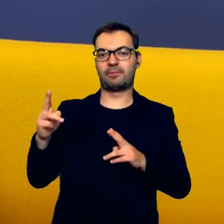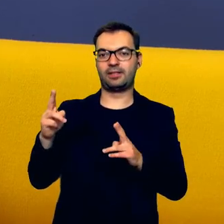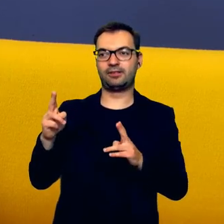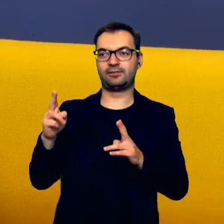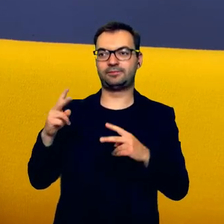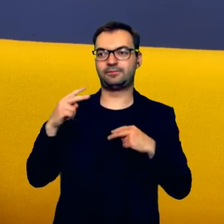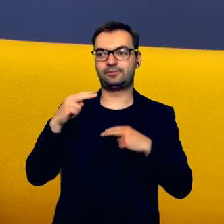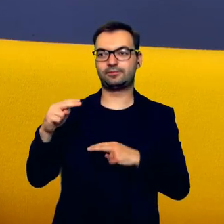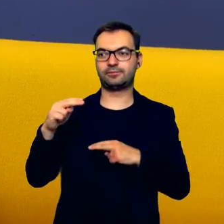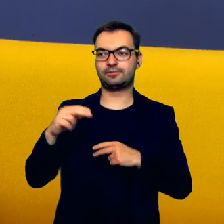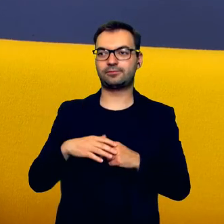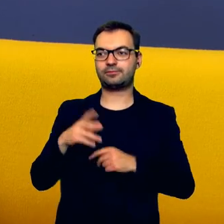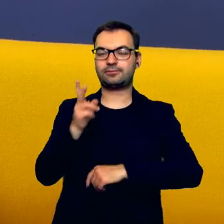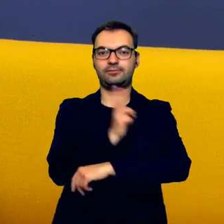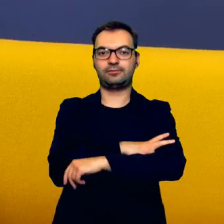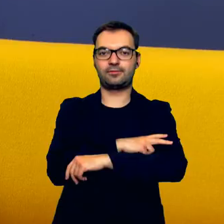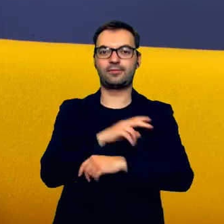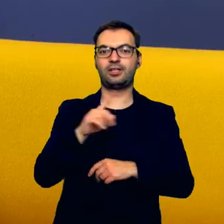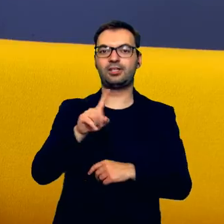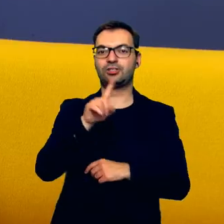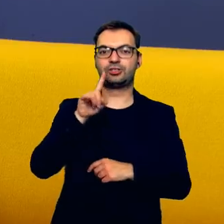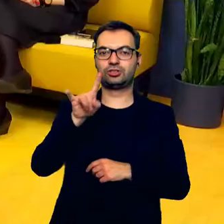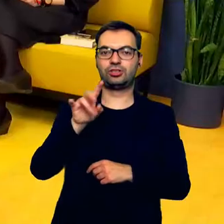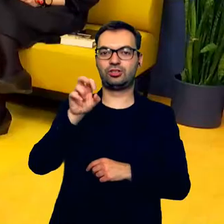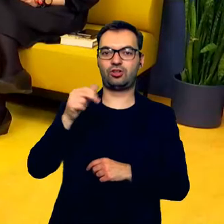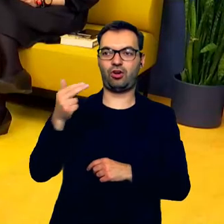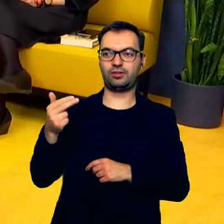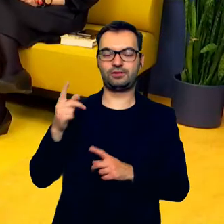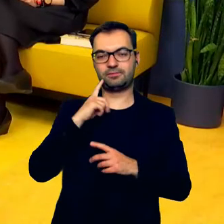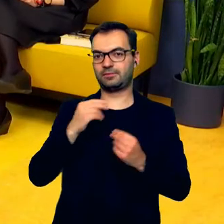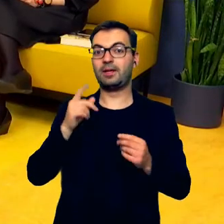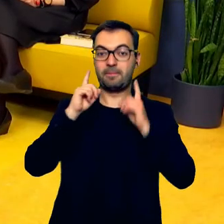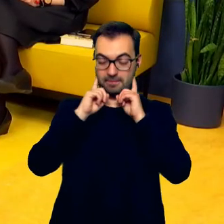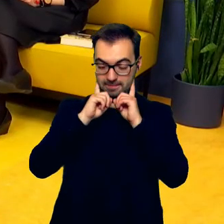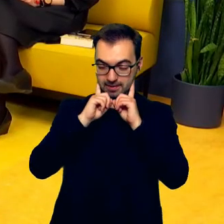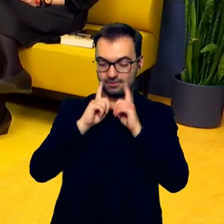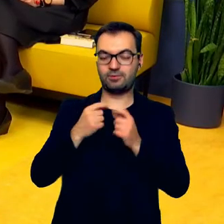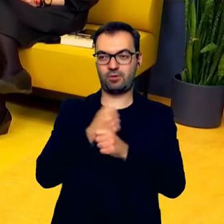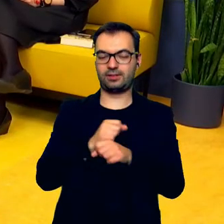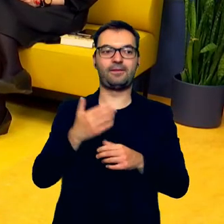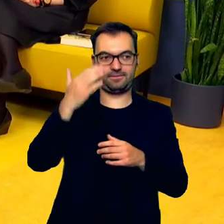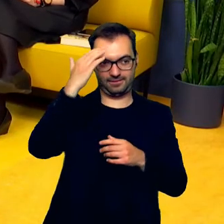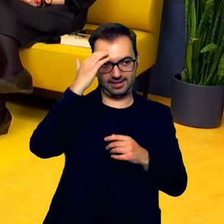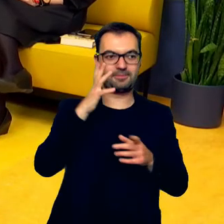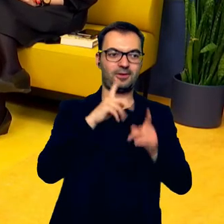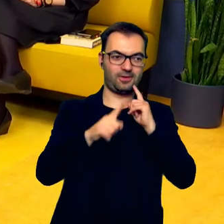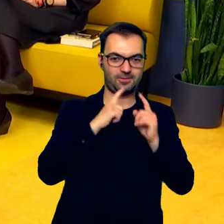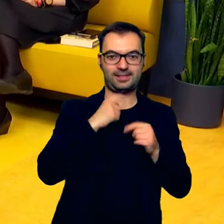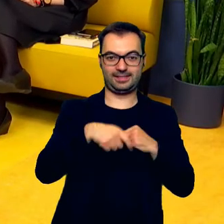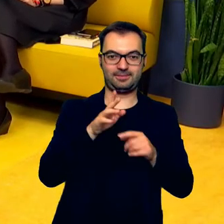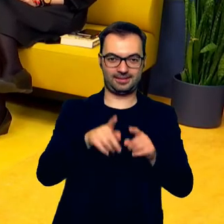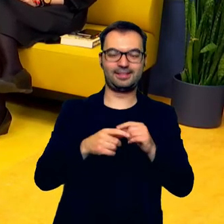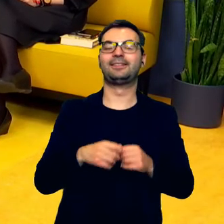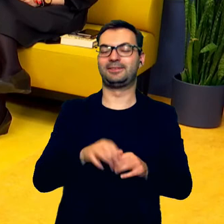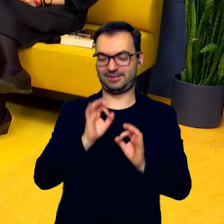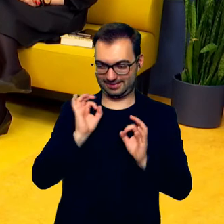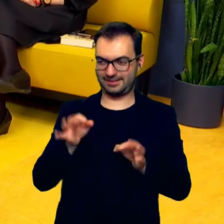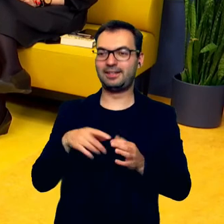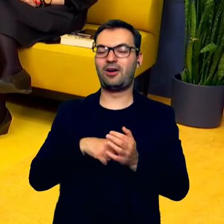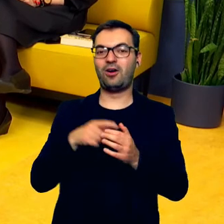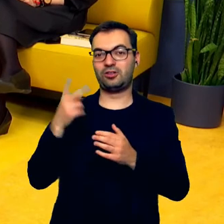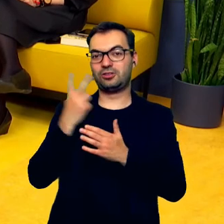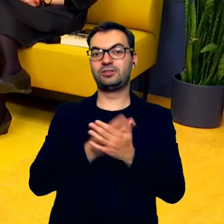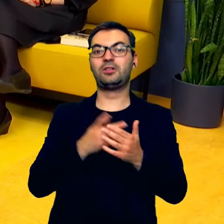kiedy kapitan Jan Henryk Żychoń, świetna postać, bardzo autentyczna bohater, postać. Wiem, bardzo będziemy o nim rozmawiać za chwilę więcej. Tak,